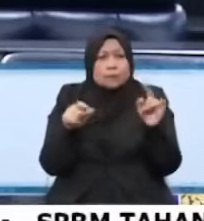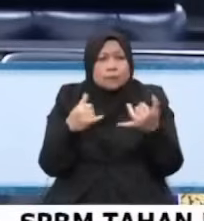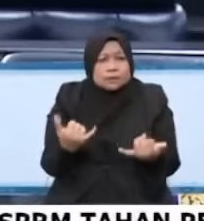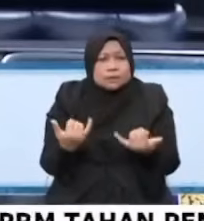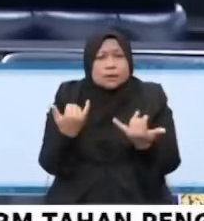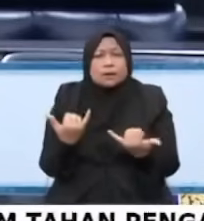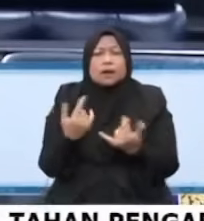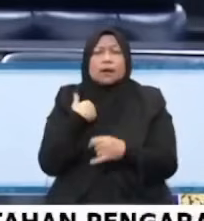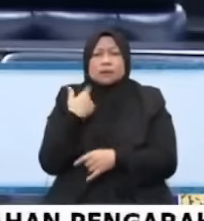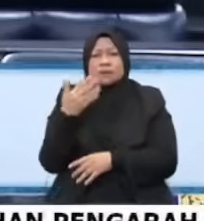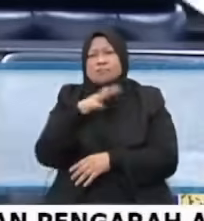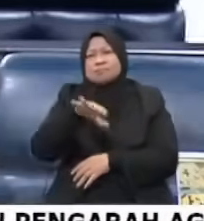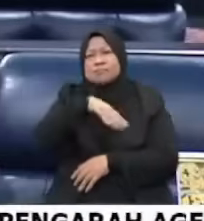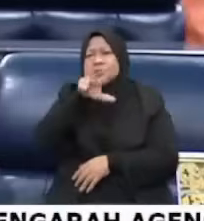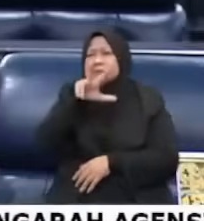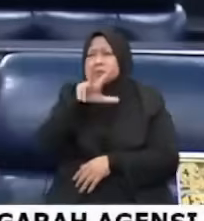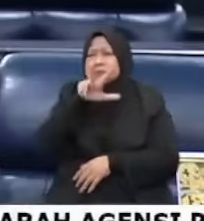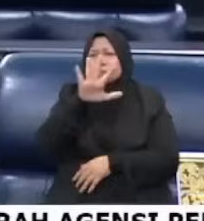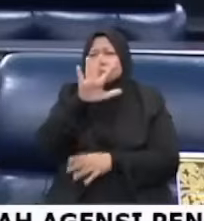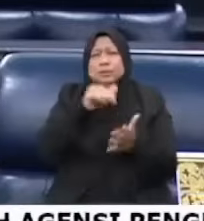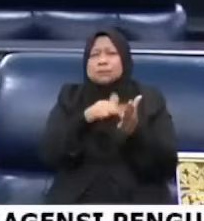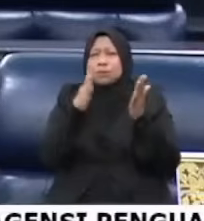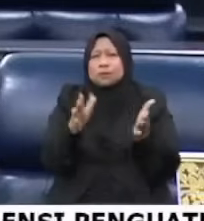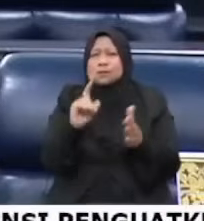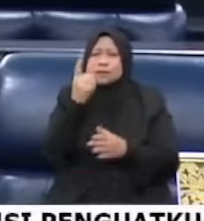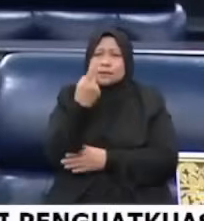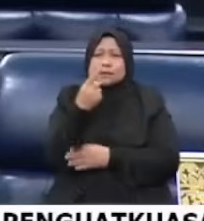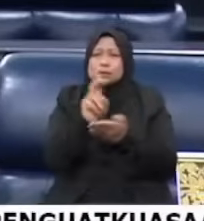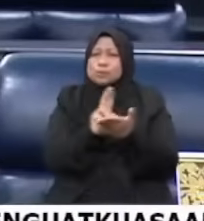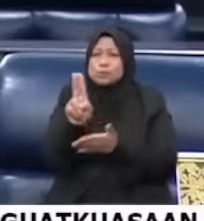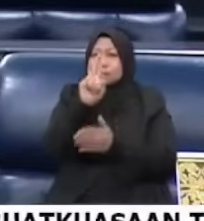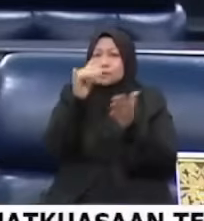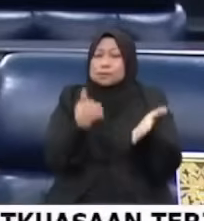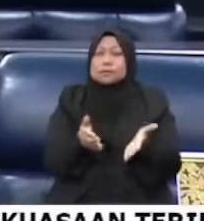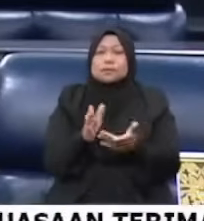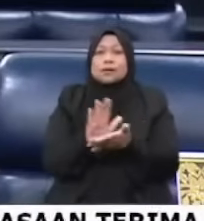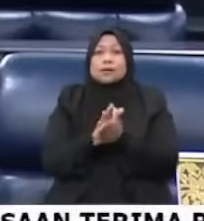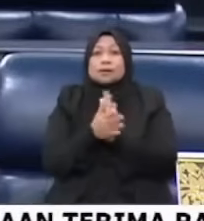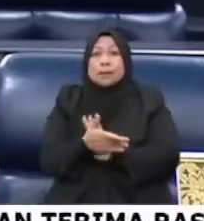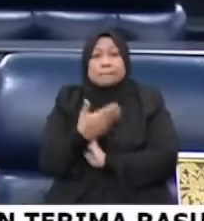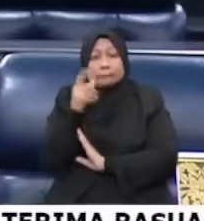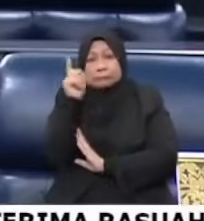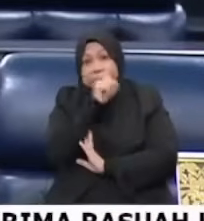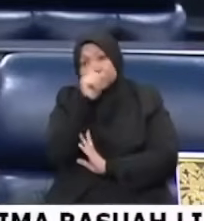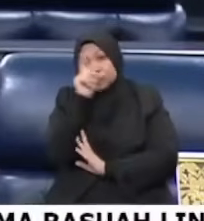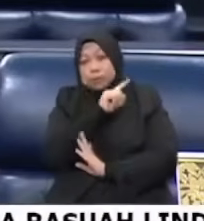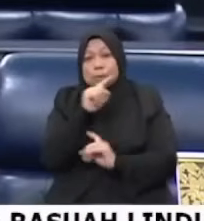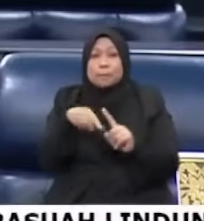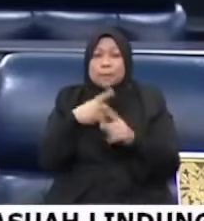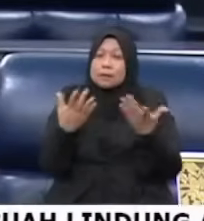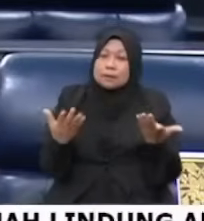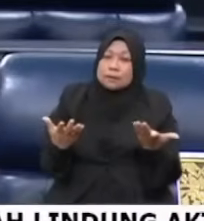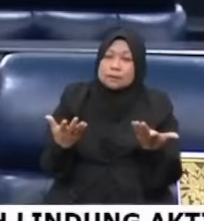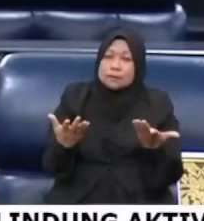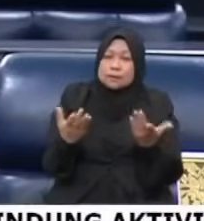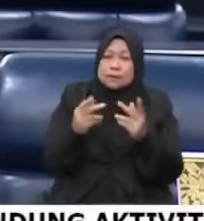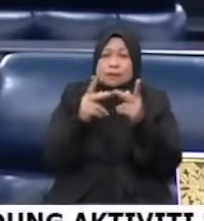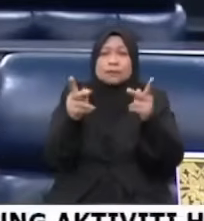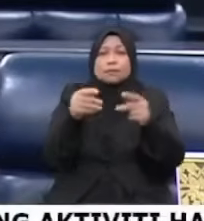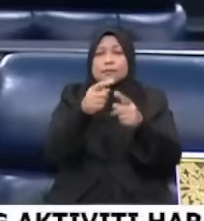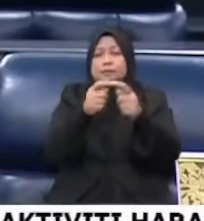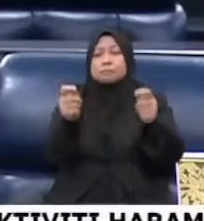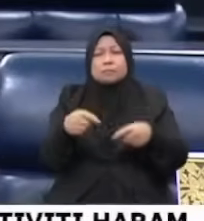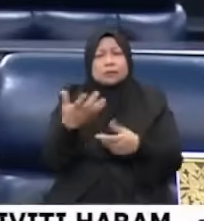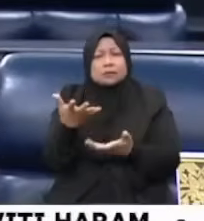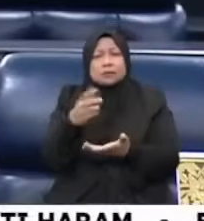pada masa ini hanya terdapat sekitar 5000 orang graduan jurusan tersebut dan lebih parah lagi apabila ramai dalam kalangan mereka